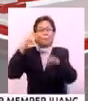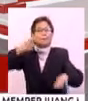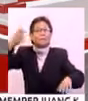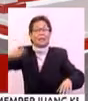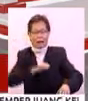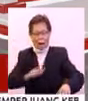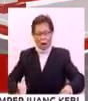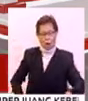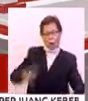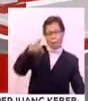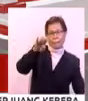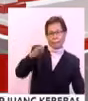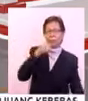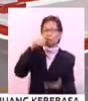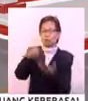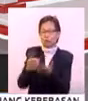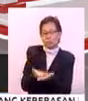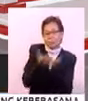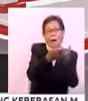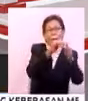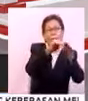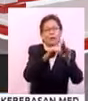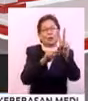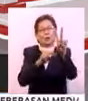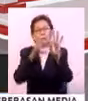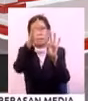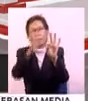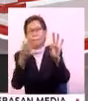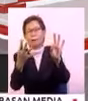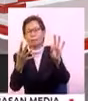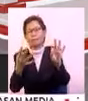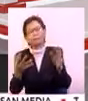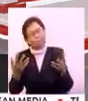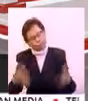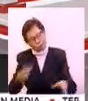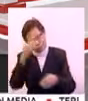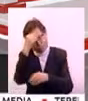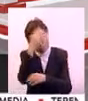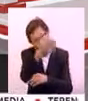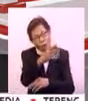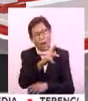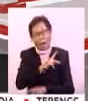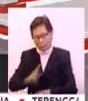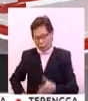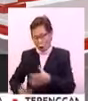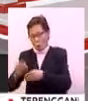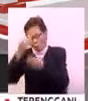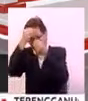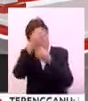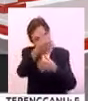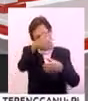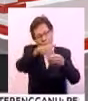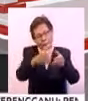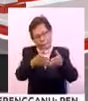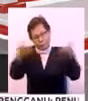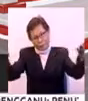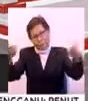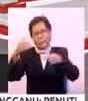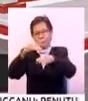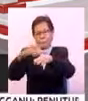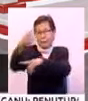Pertubuhan Bangsa Bersatu PBB 29 April lalu. Perkara tersebut dimaklumkan Kementerian Luar dalam kenyataan medianya hari